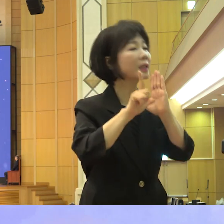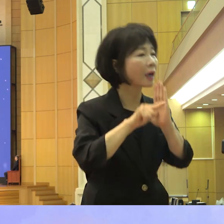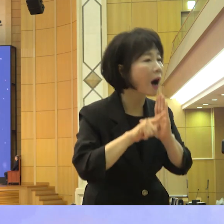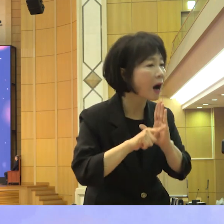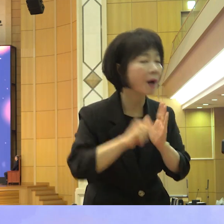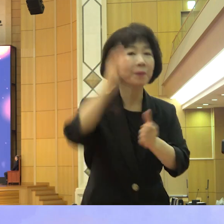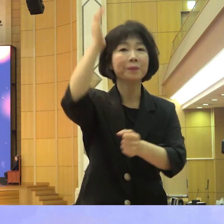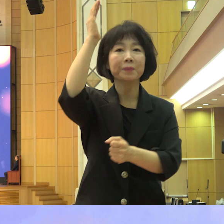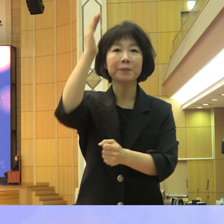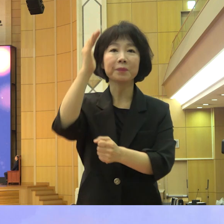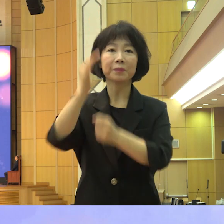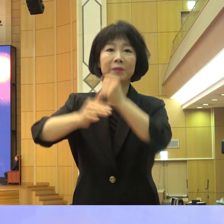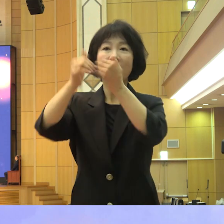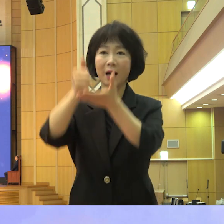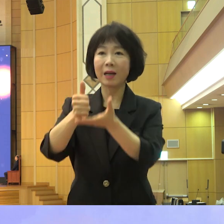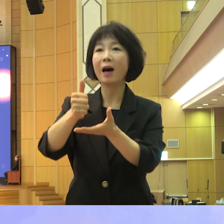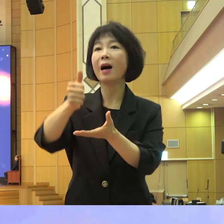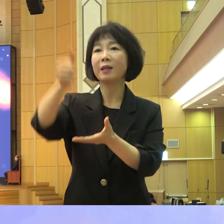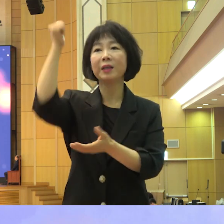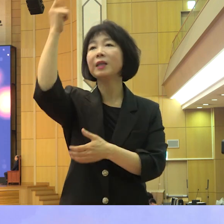바로 이 시간